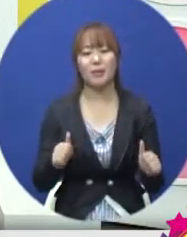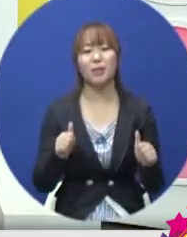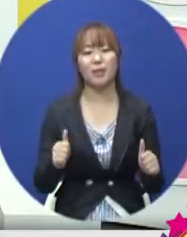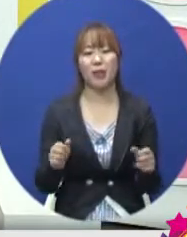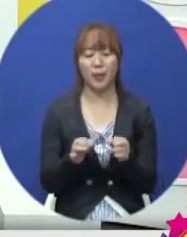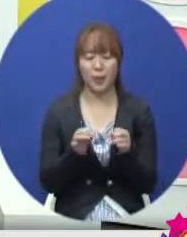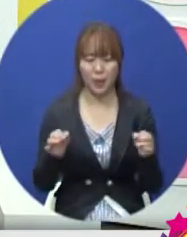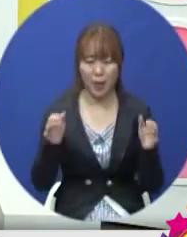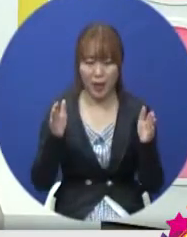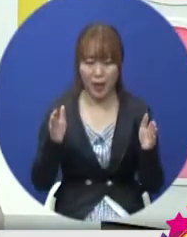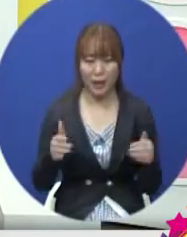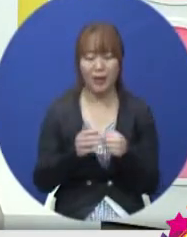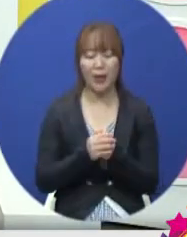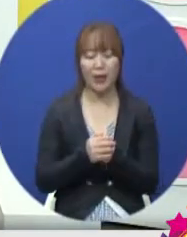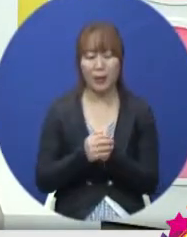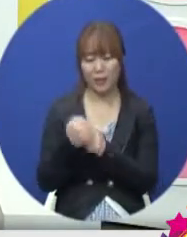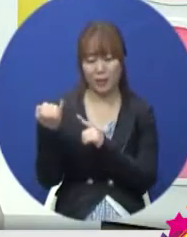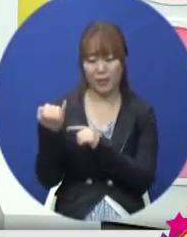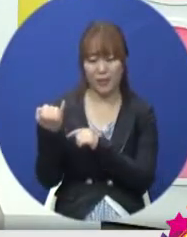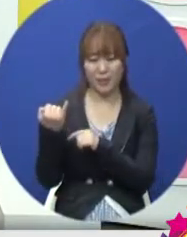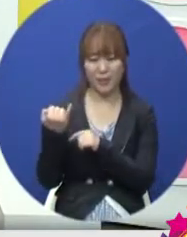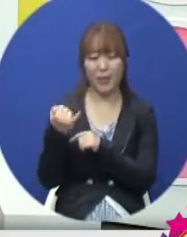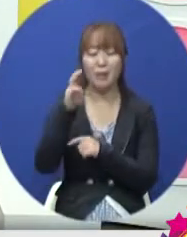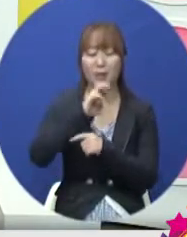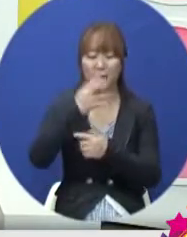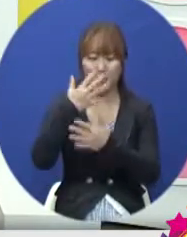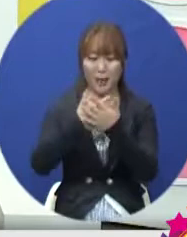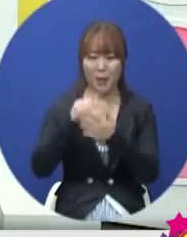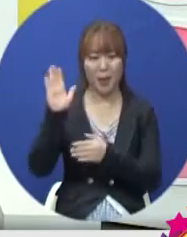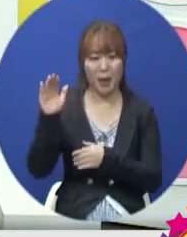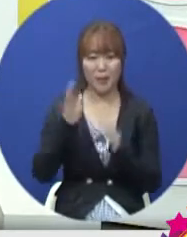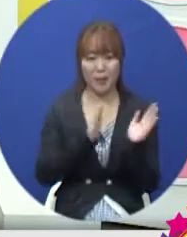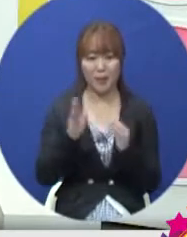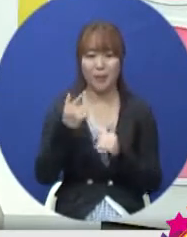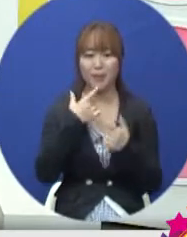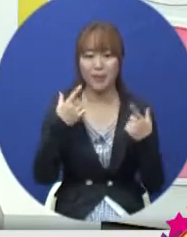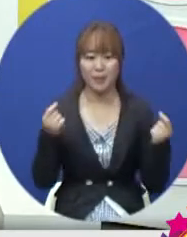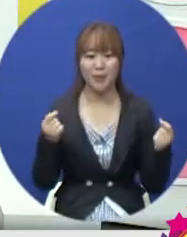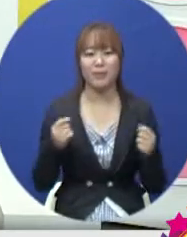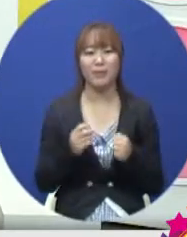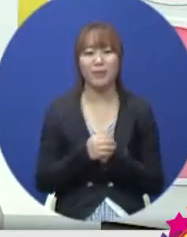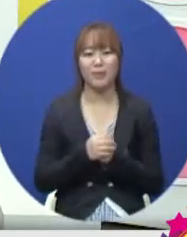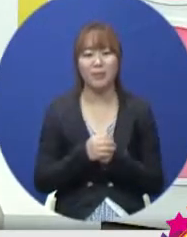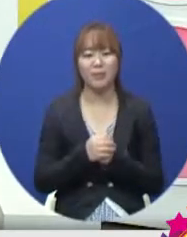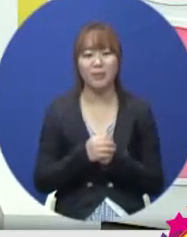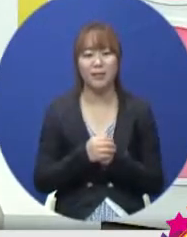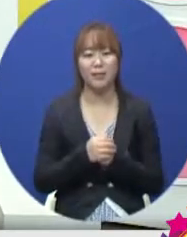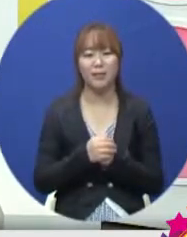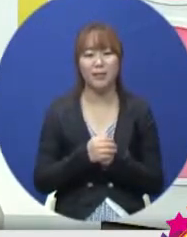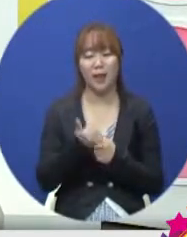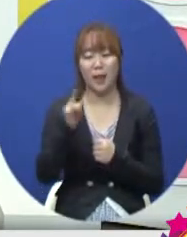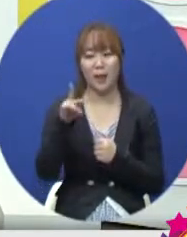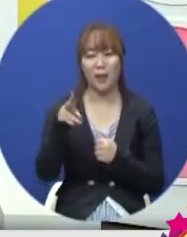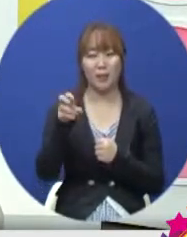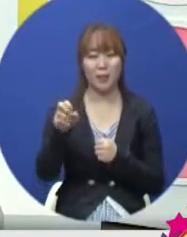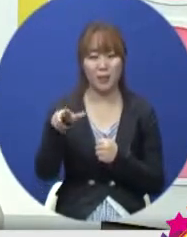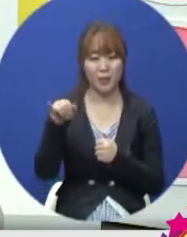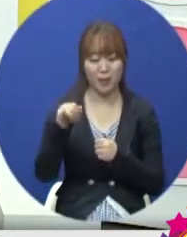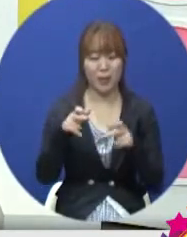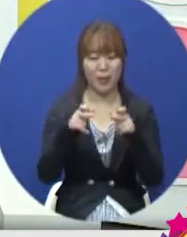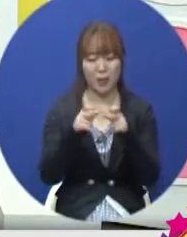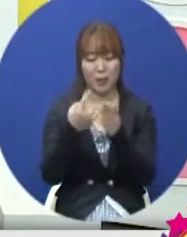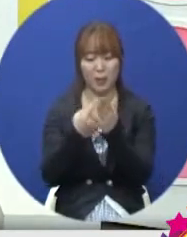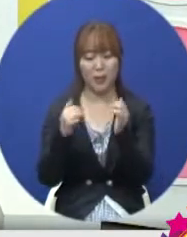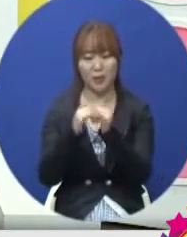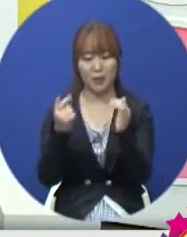하는 동안에 우리 또 함영지 씨가 멋진 뮤직비디오 반가 반가 또 준비했다고 했죠? 반가. 우리 함영지 씨가 장애인과